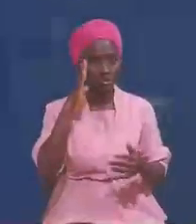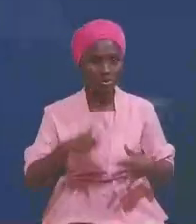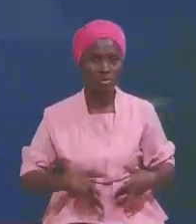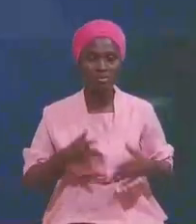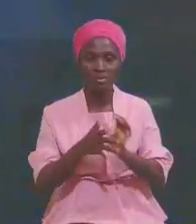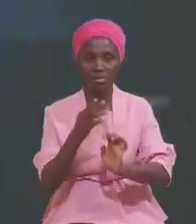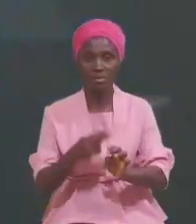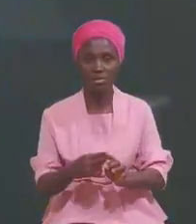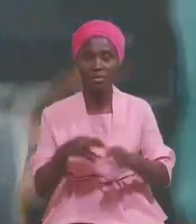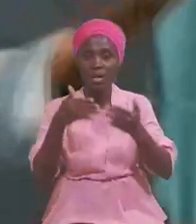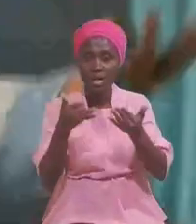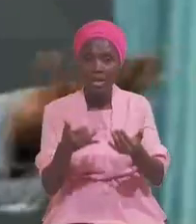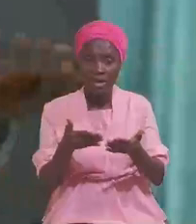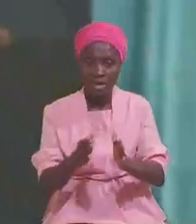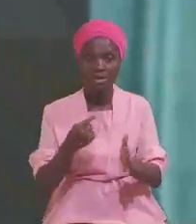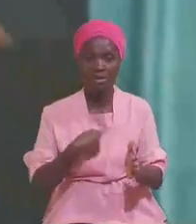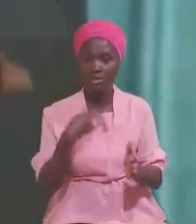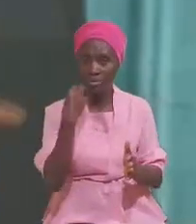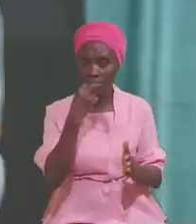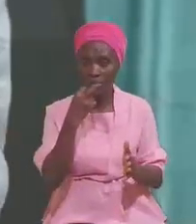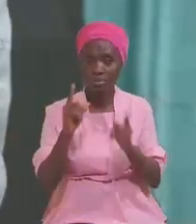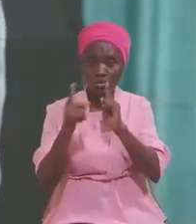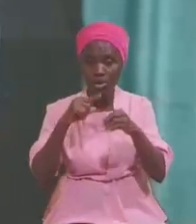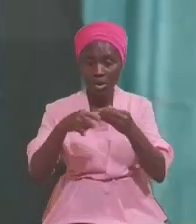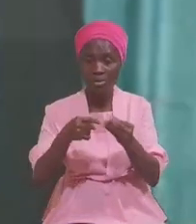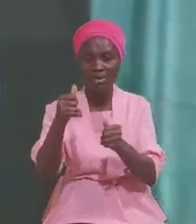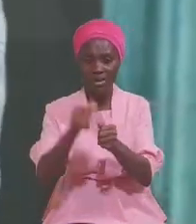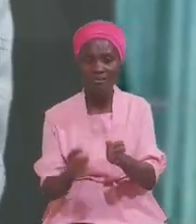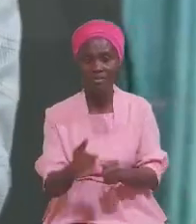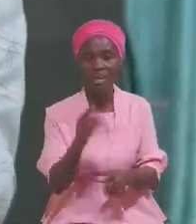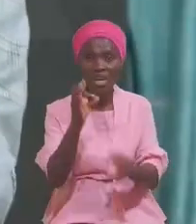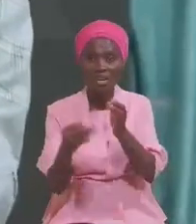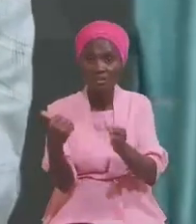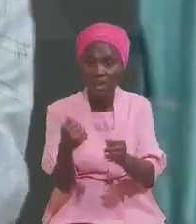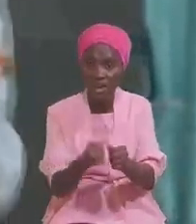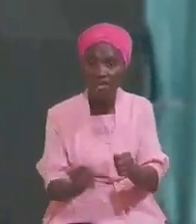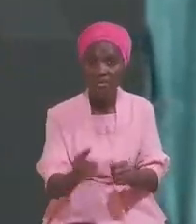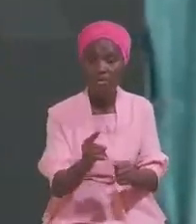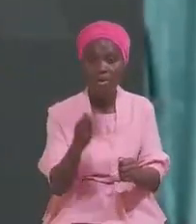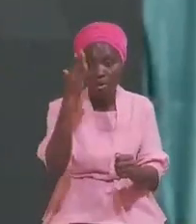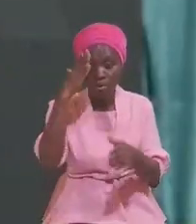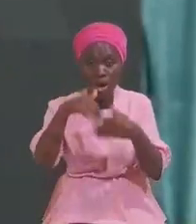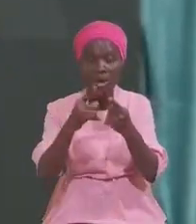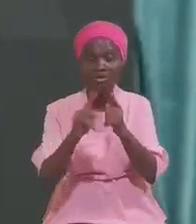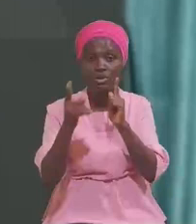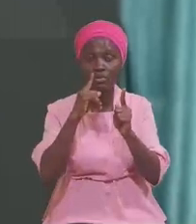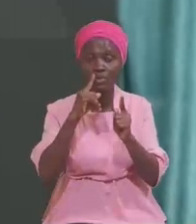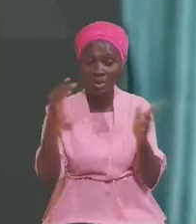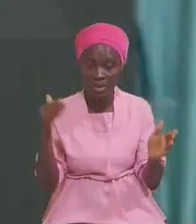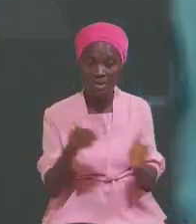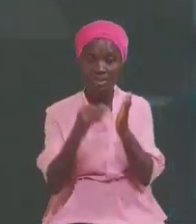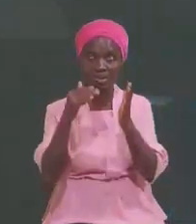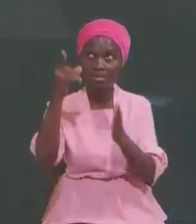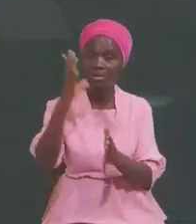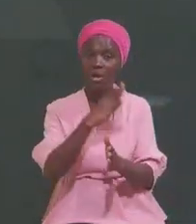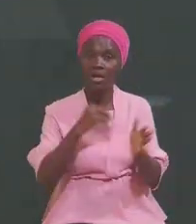le monde sait comment parler contre Dieu et parler contre Moïse, tout le monde se doit savoir